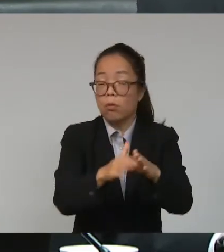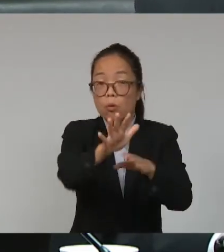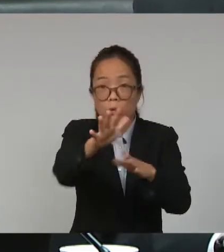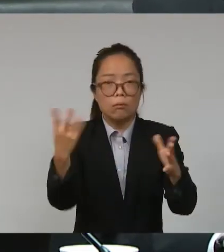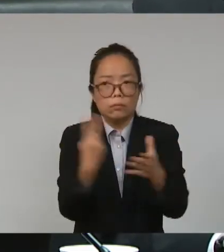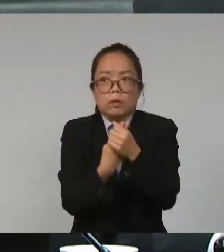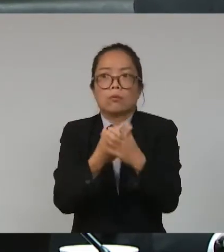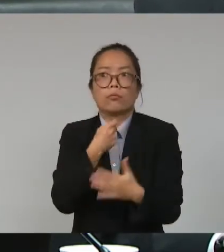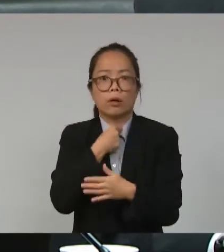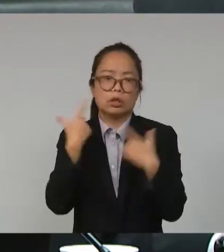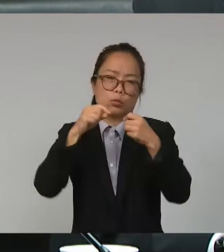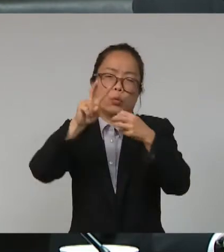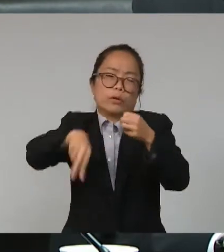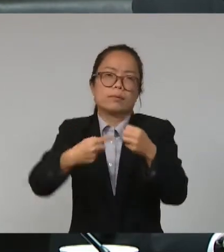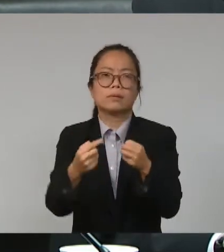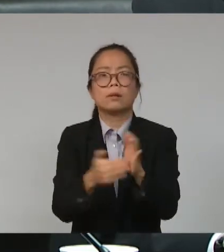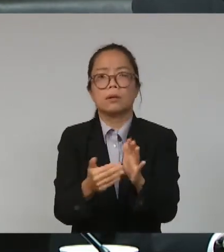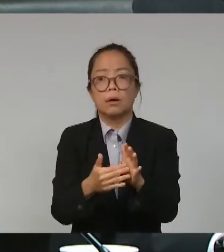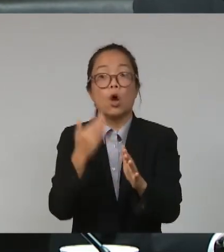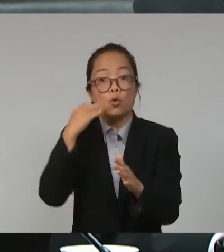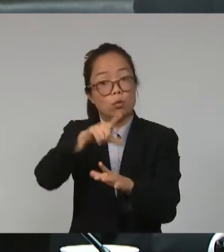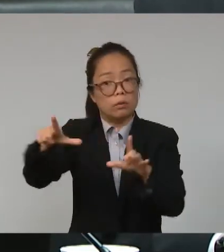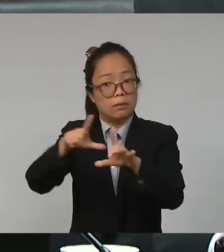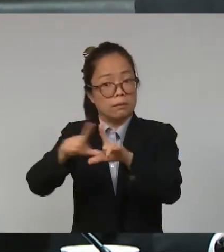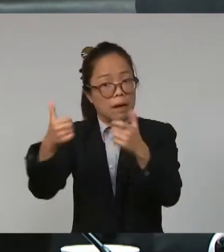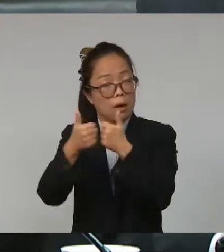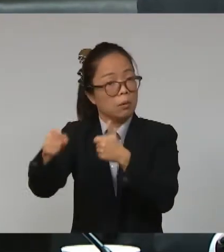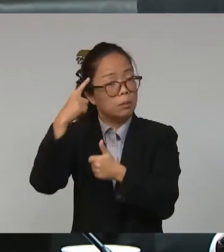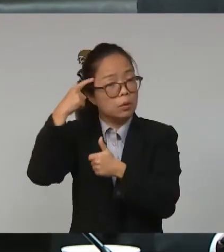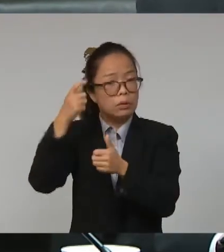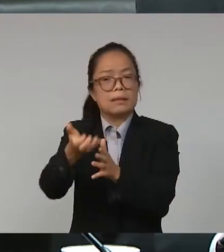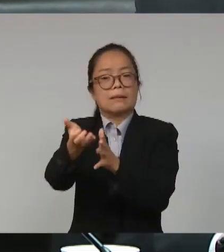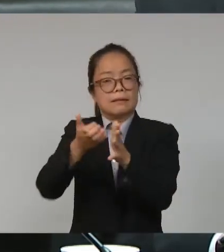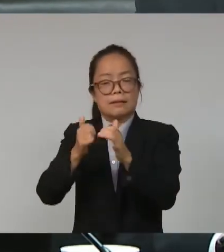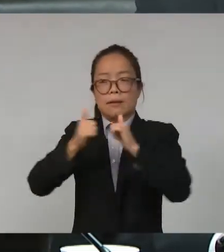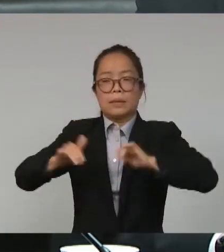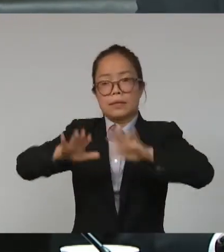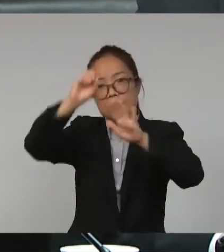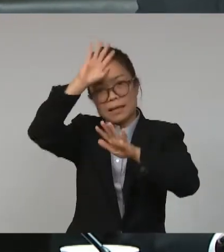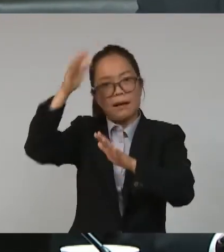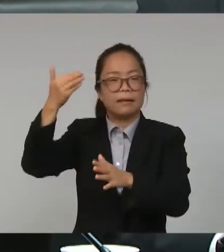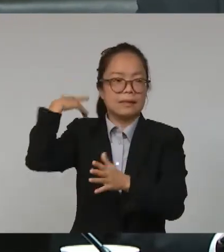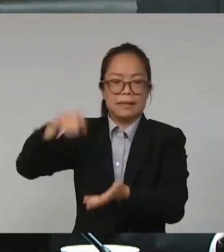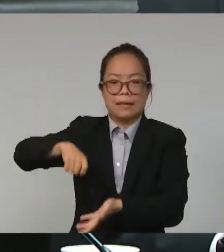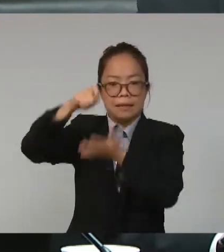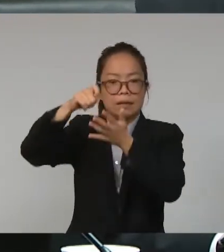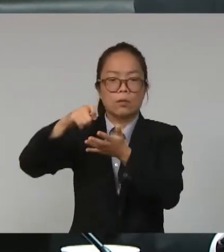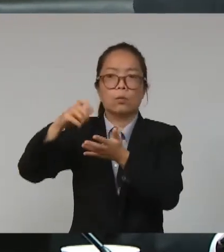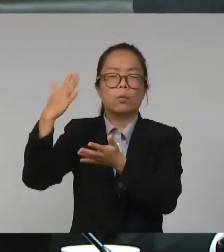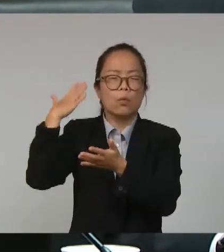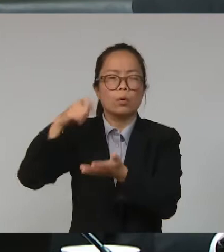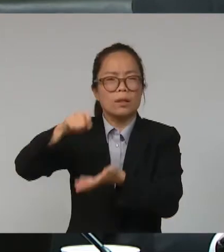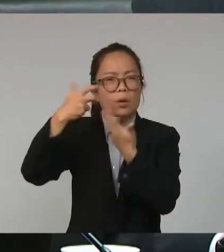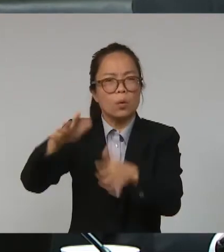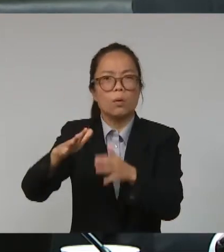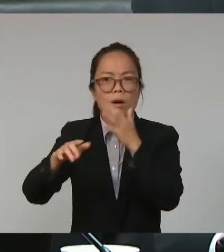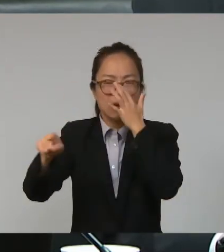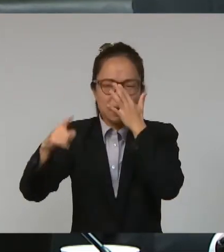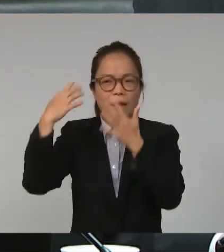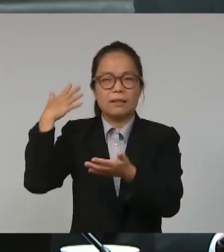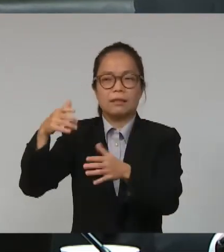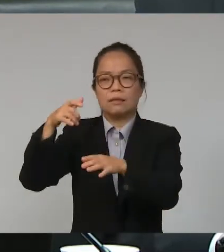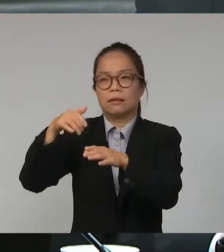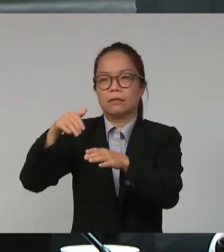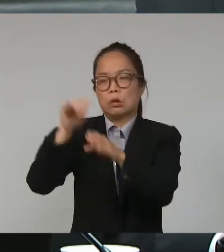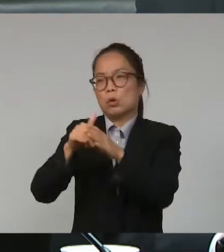则。好，那当然如果大会觉得因为在之前民进党曾经提过一个版本，这个版本是被否决掉